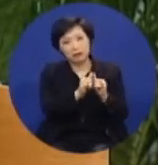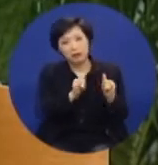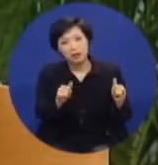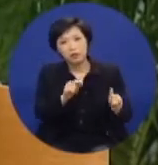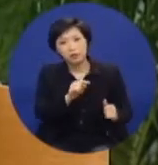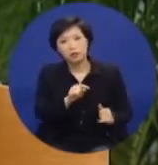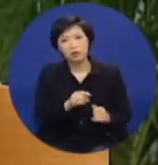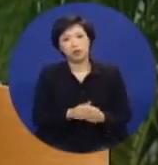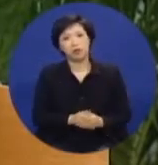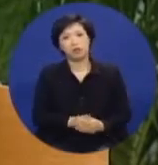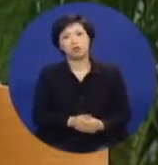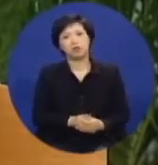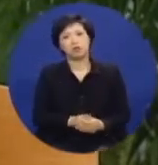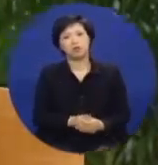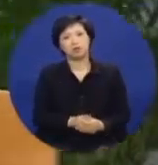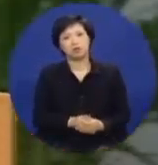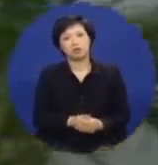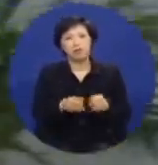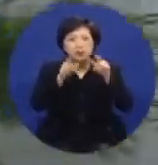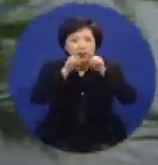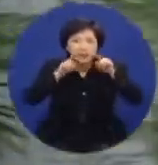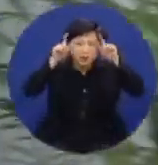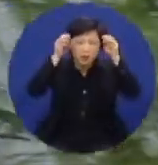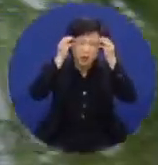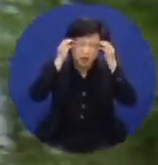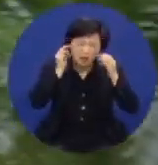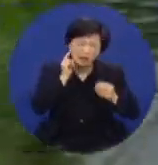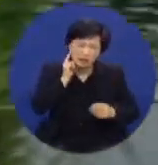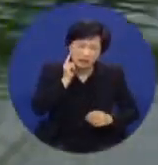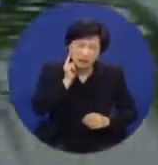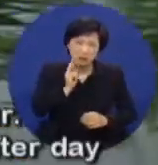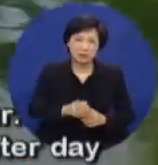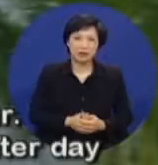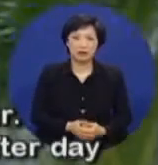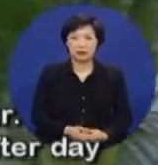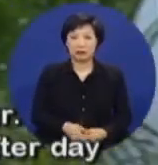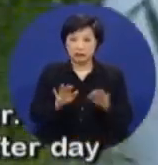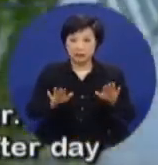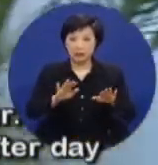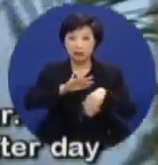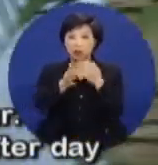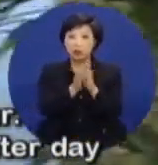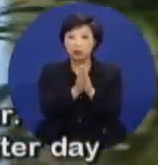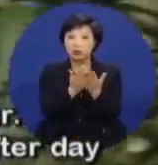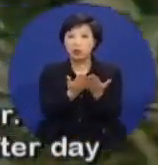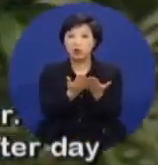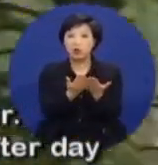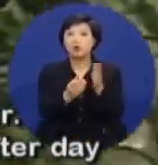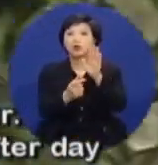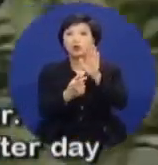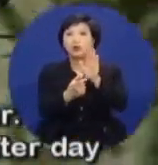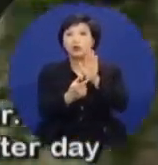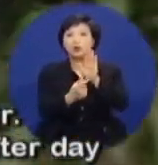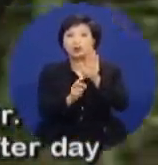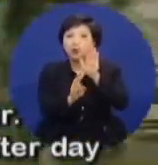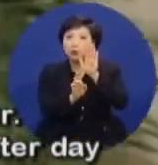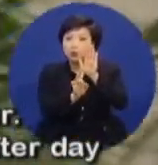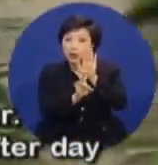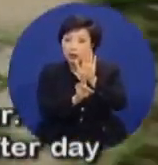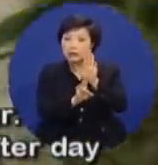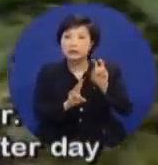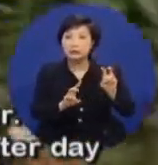얼마나 지옥이 심한 고통이 냐 요한계시록 20장 10조를